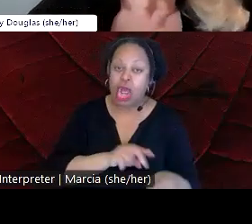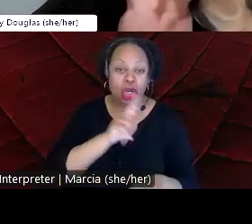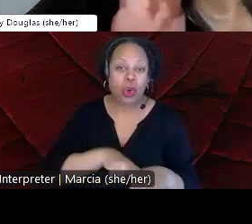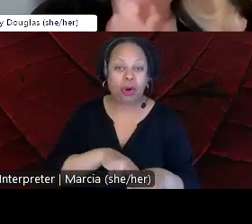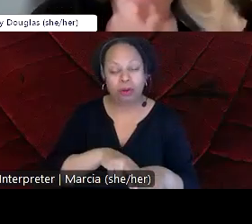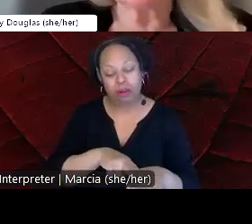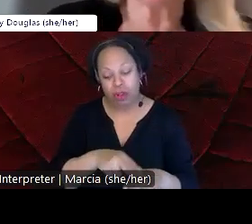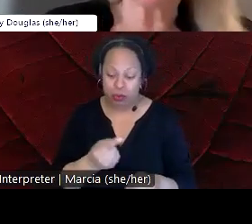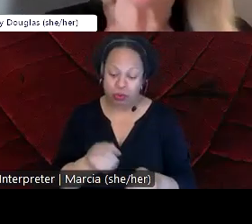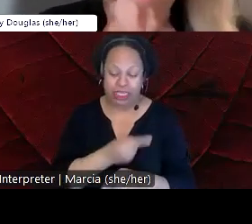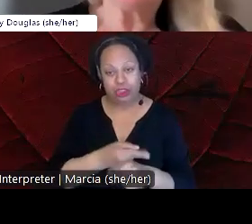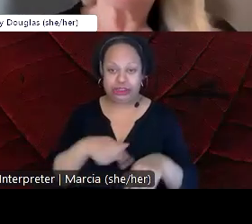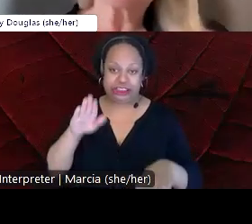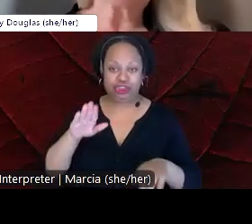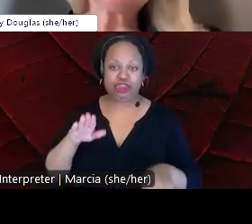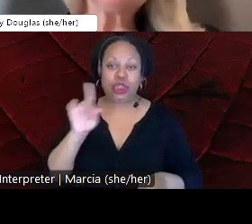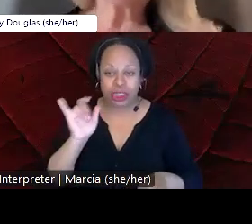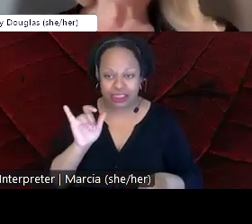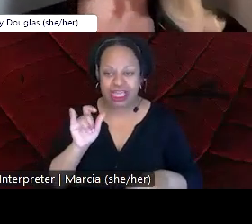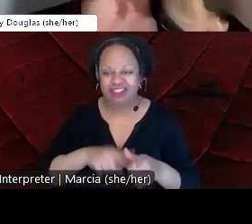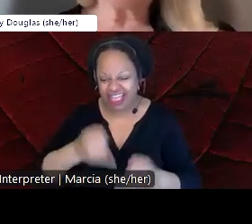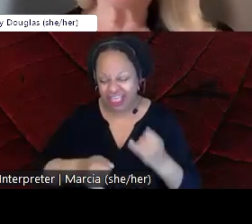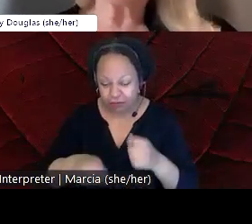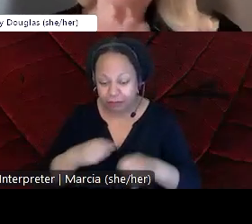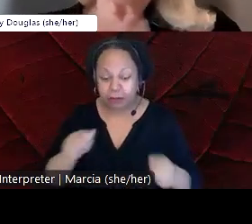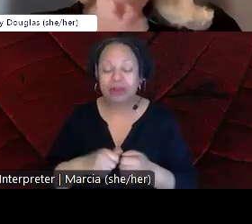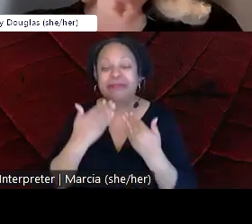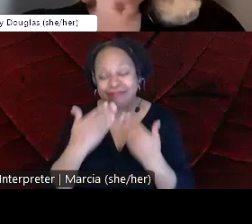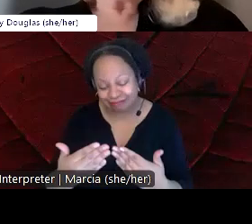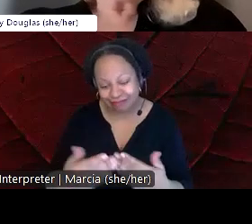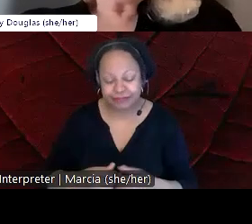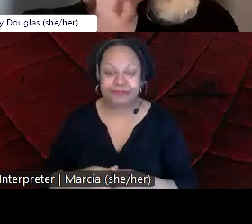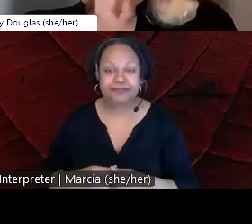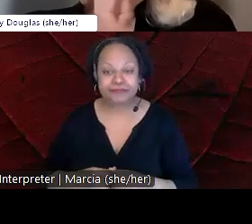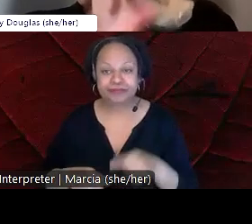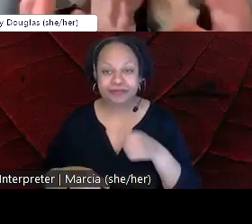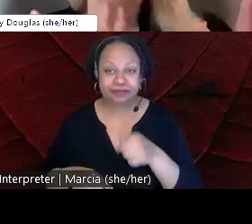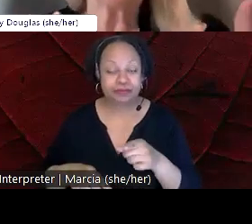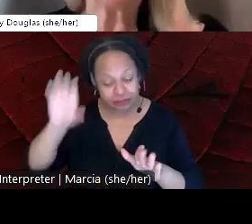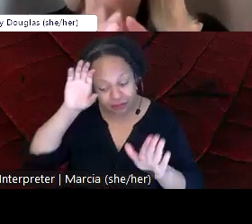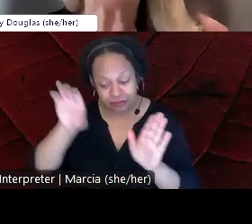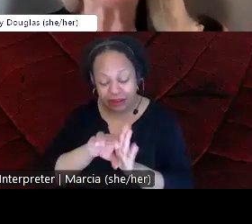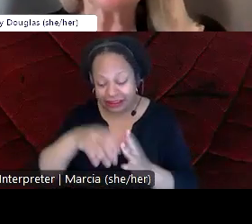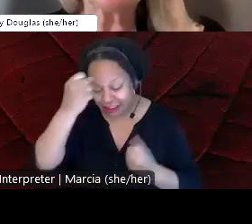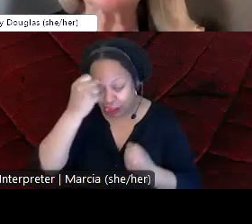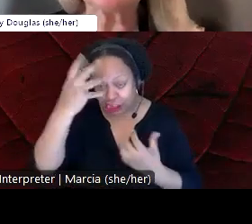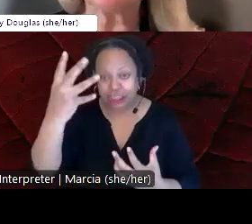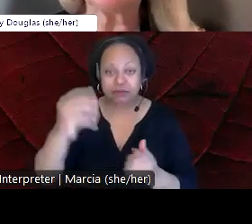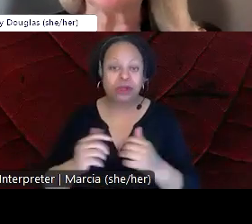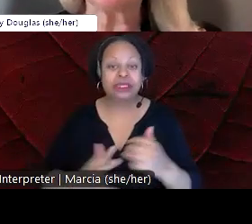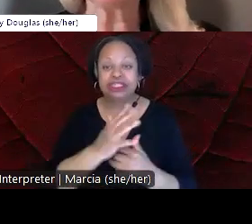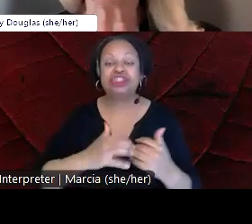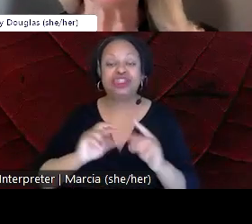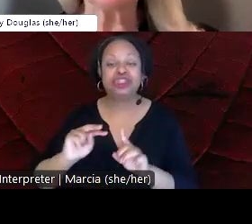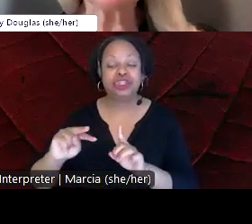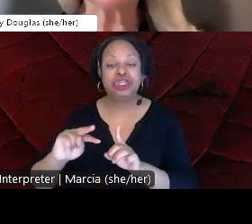ce à quoi ressemble un citoyen normal et désirable. Et il termine en disant merci. Alors,